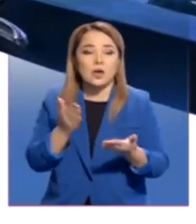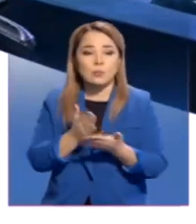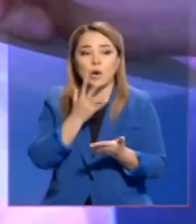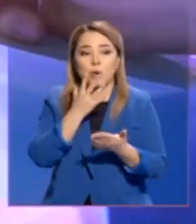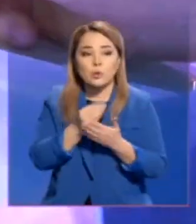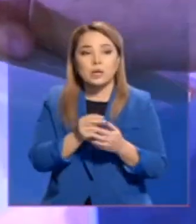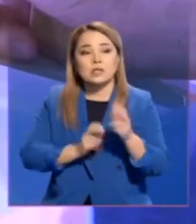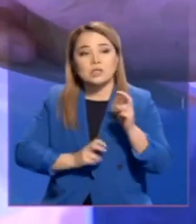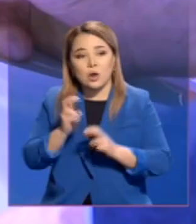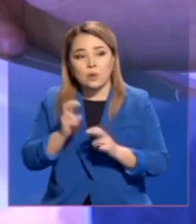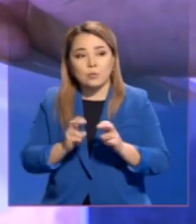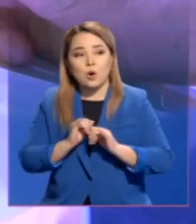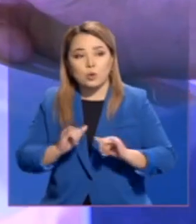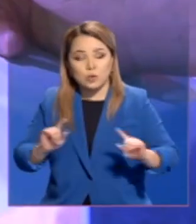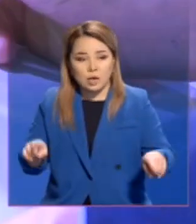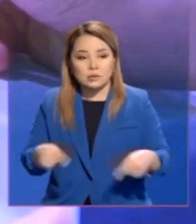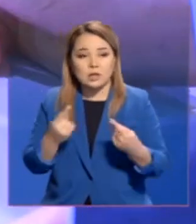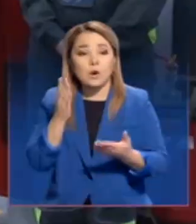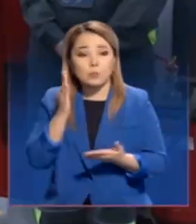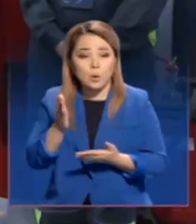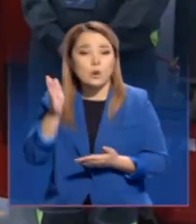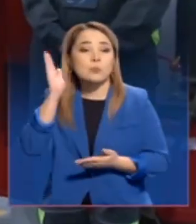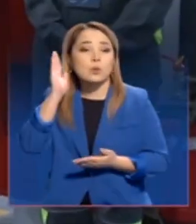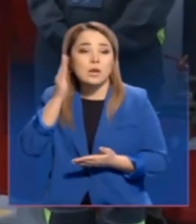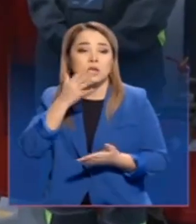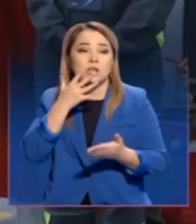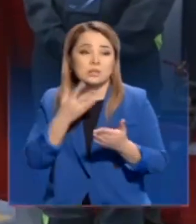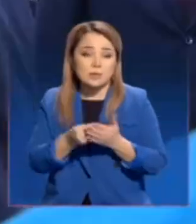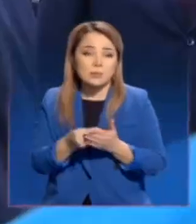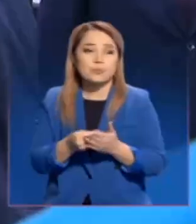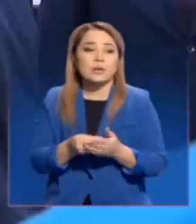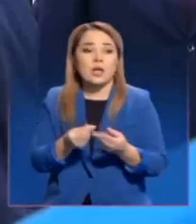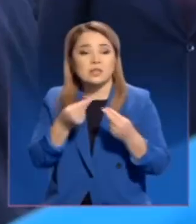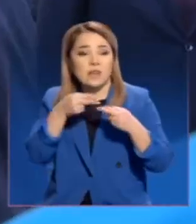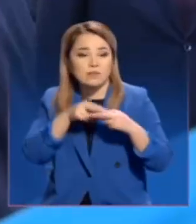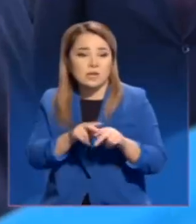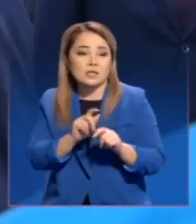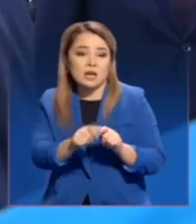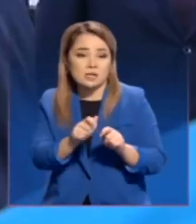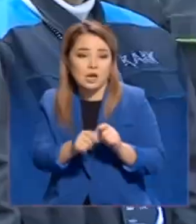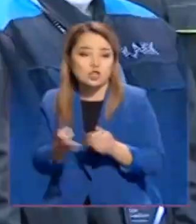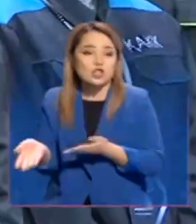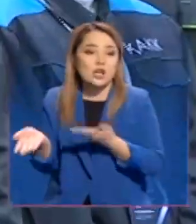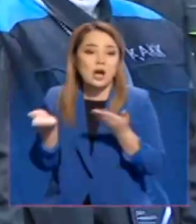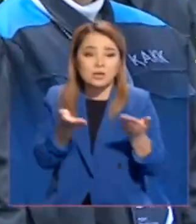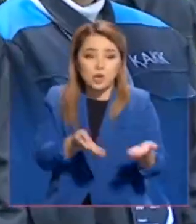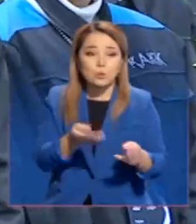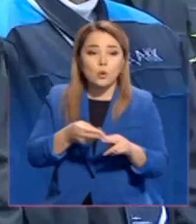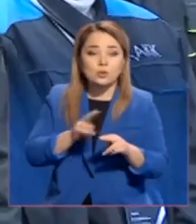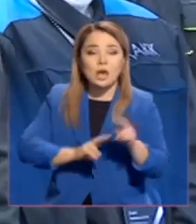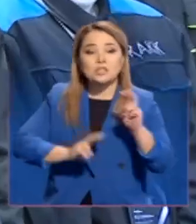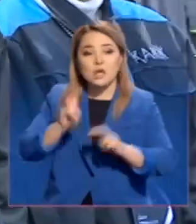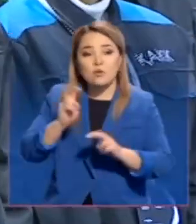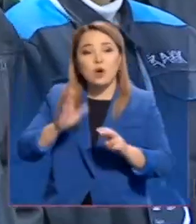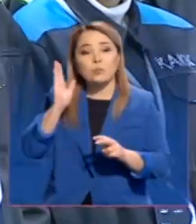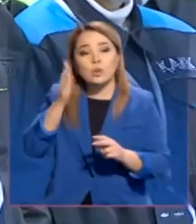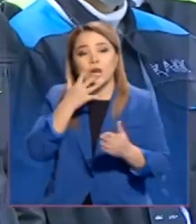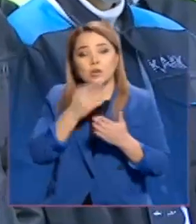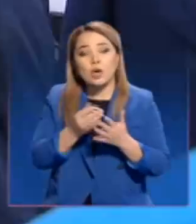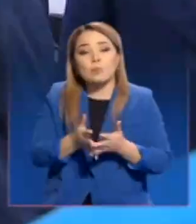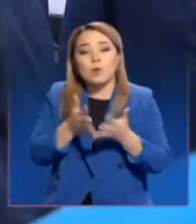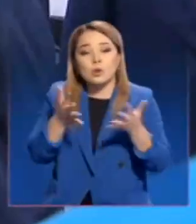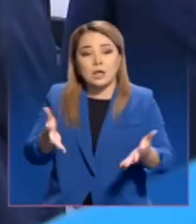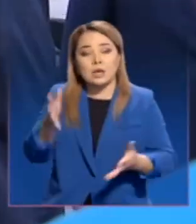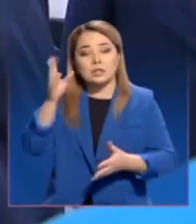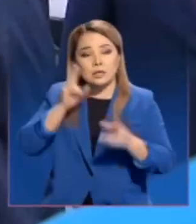біз ұлғайтамыз. Келешекте инвесторларды шақырып, сондықтан бұл зауыттың келешегі өте зор деп